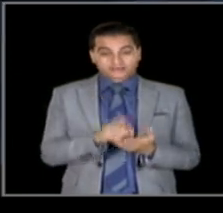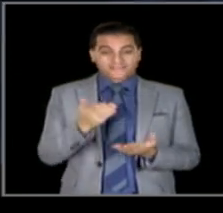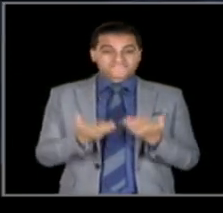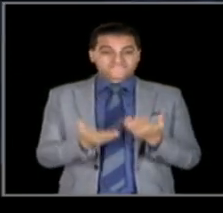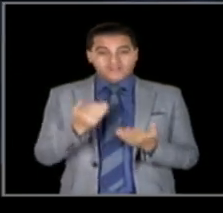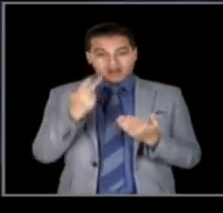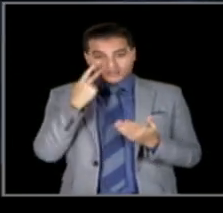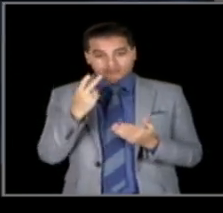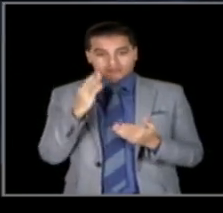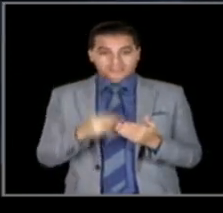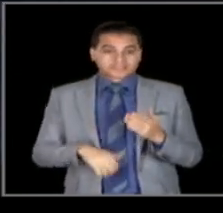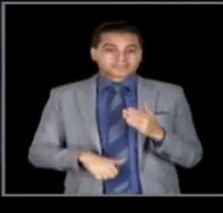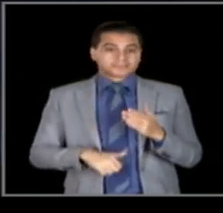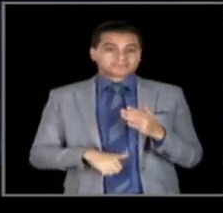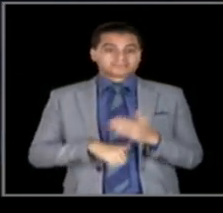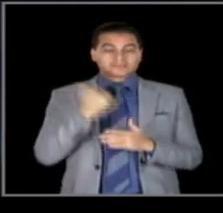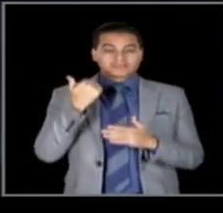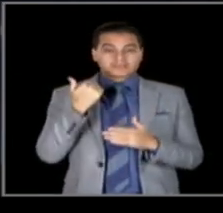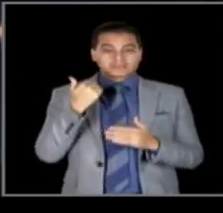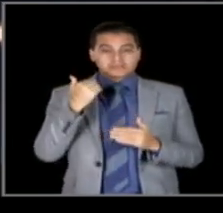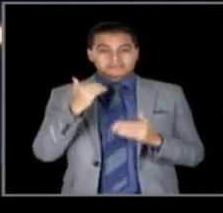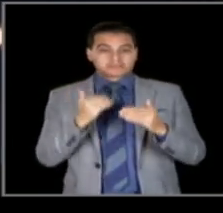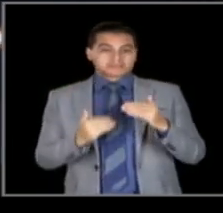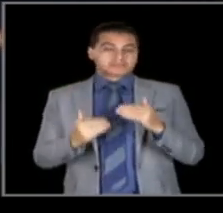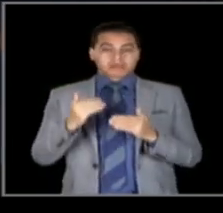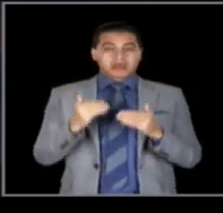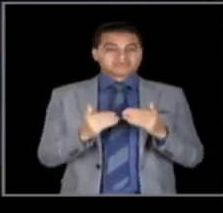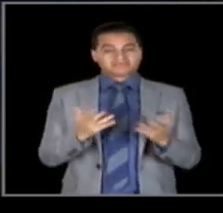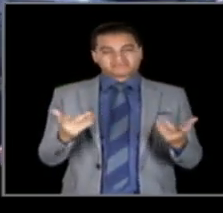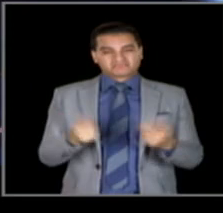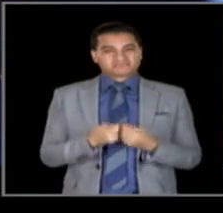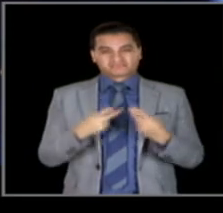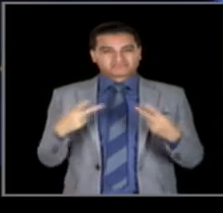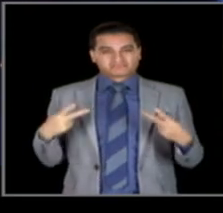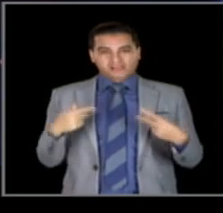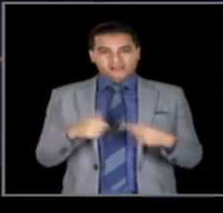الا تعديل النتيجه، ولكن المباراه اتحسنت.